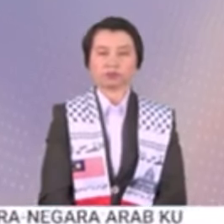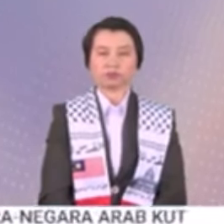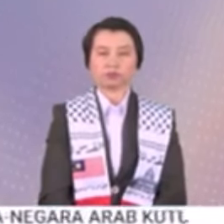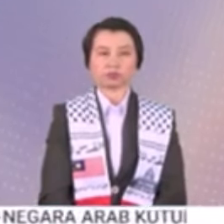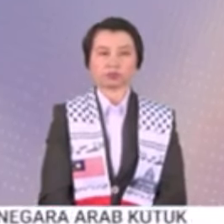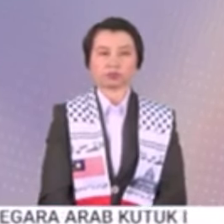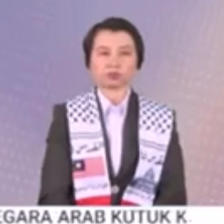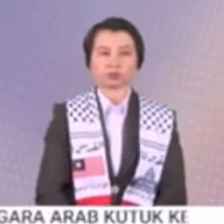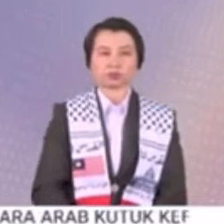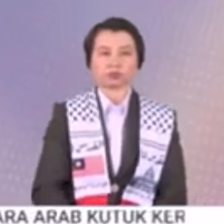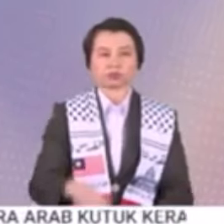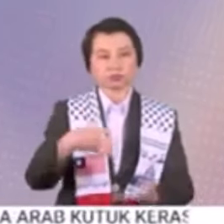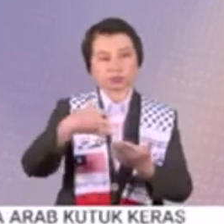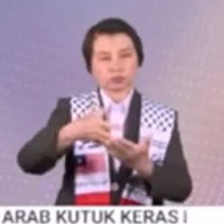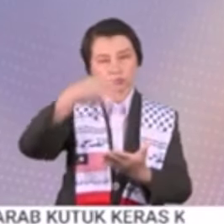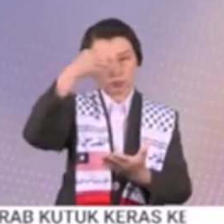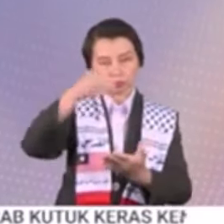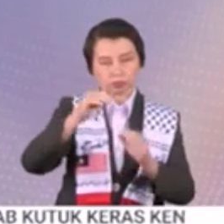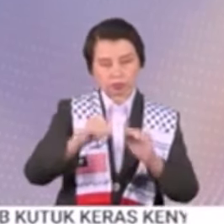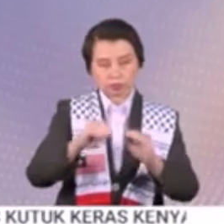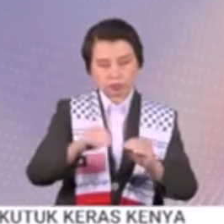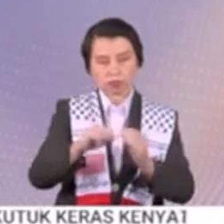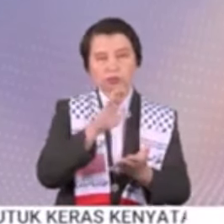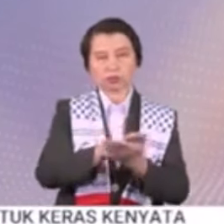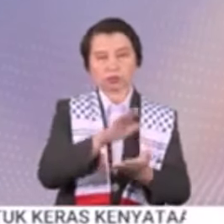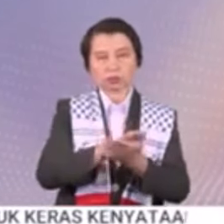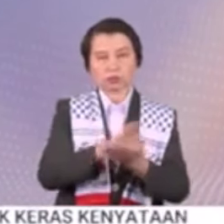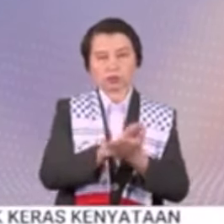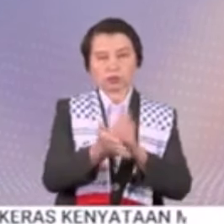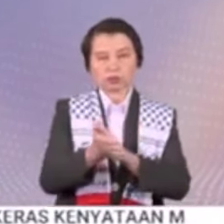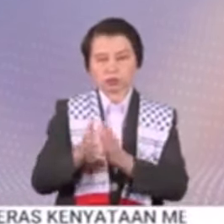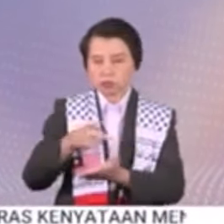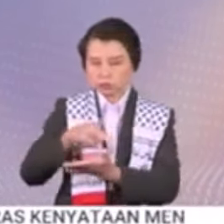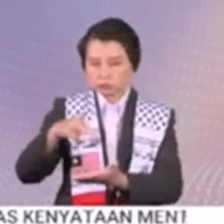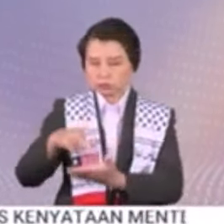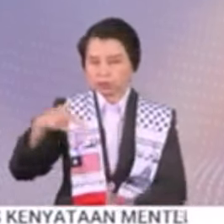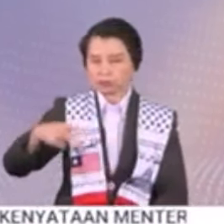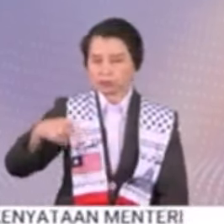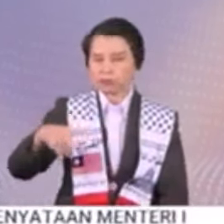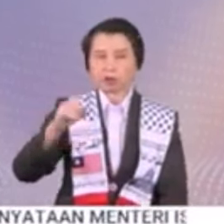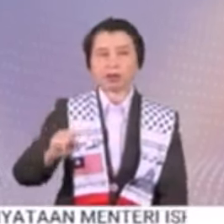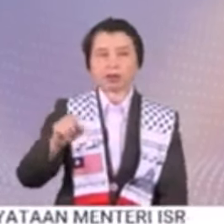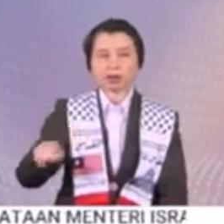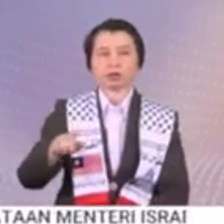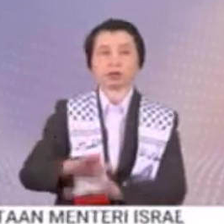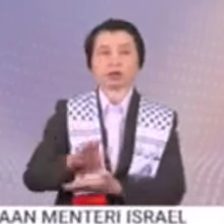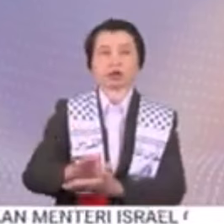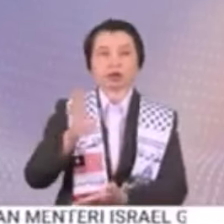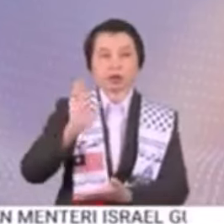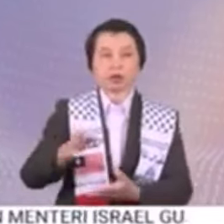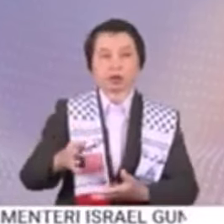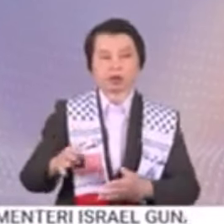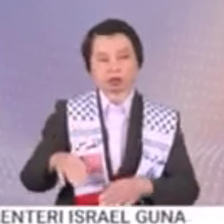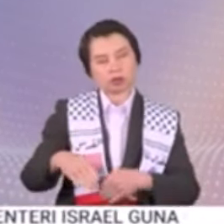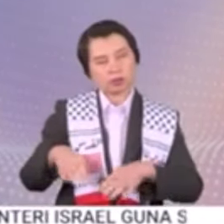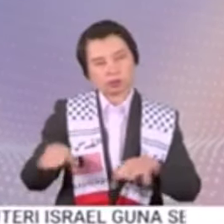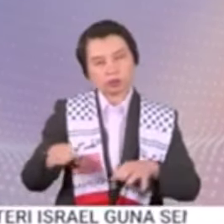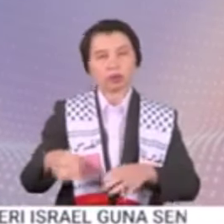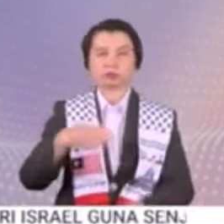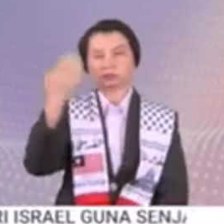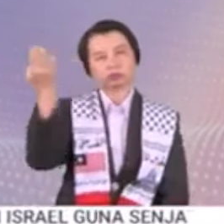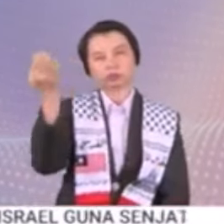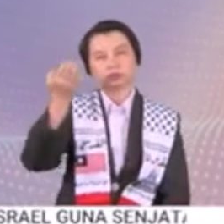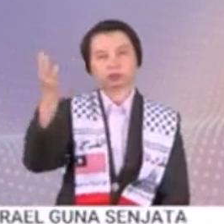Saudara, sesi pengajaran dan pembelajaran di sekolah yang dijadikan pusat pemindahan sementara PPS akan berjalan seperti